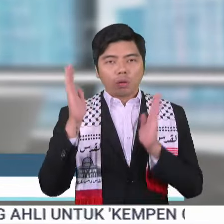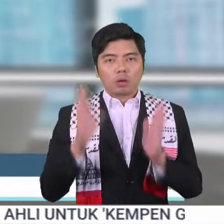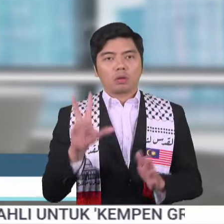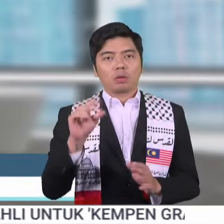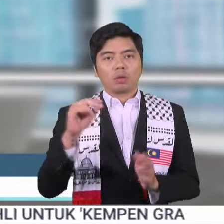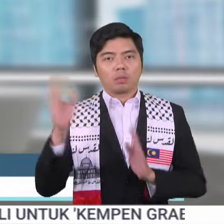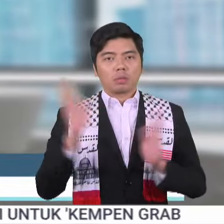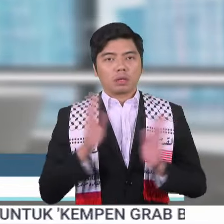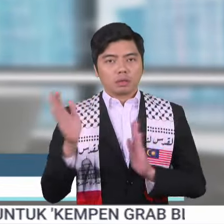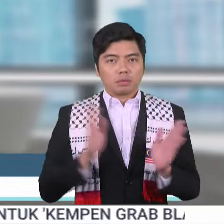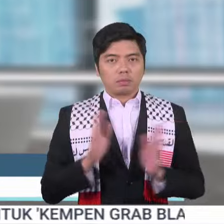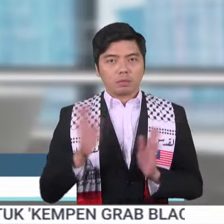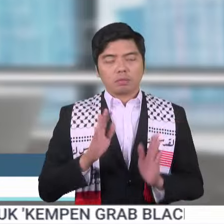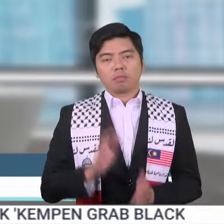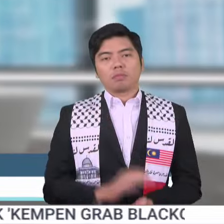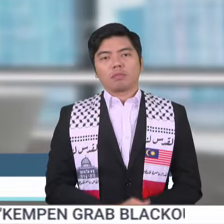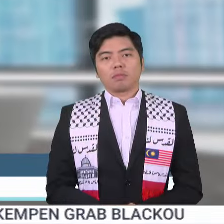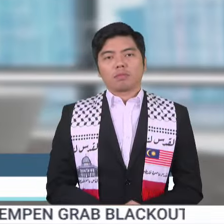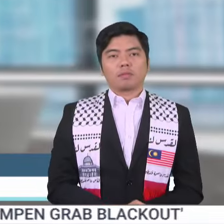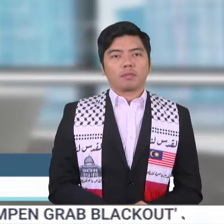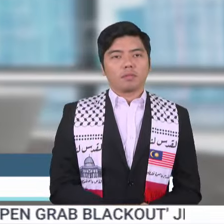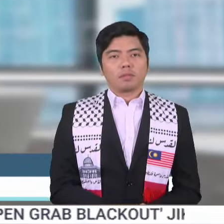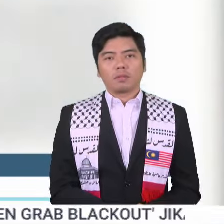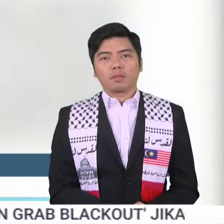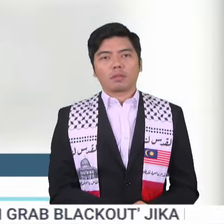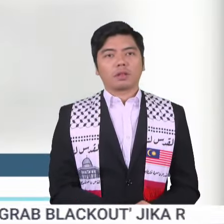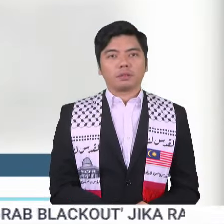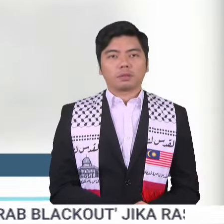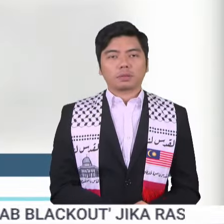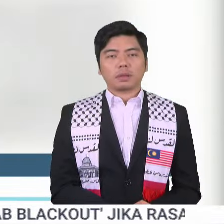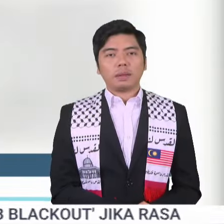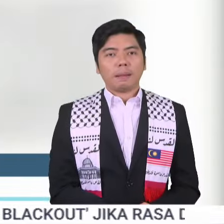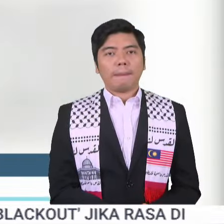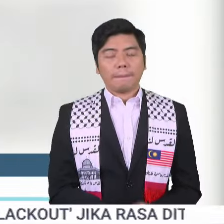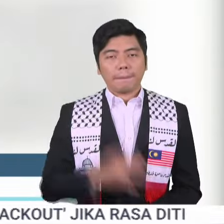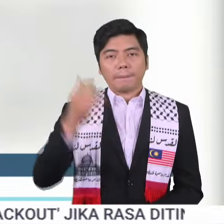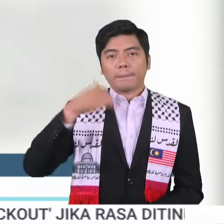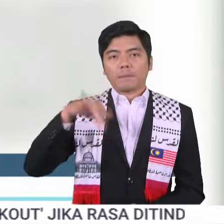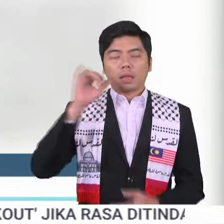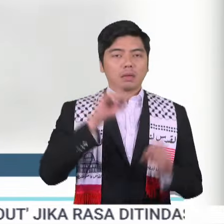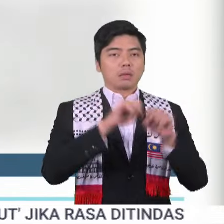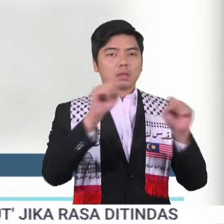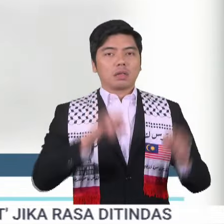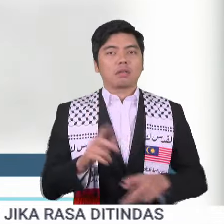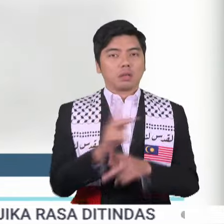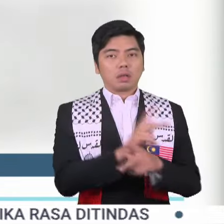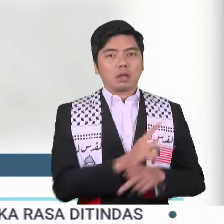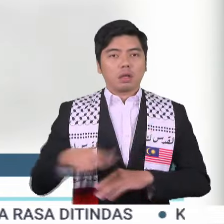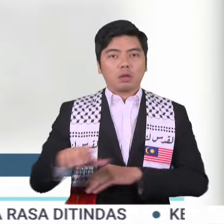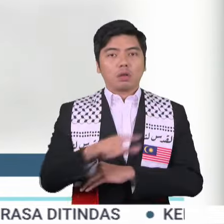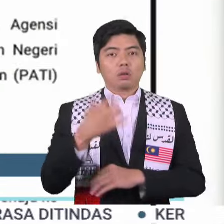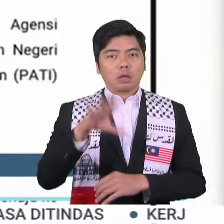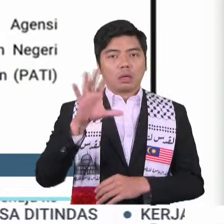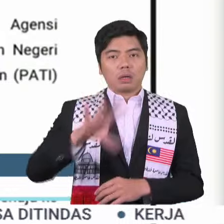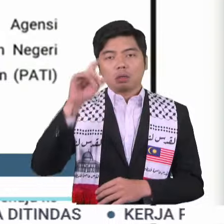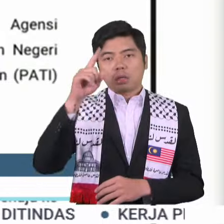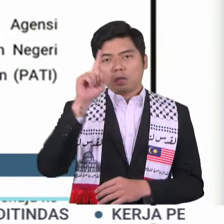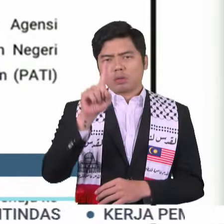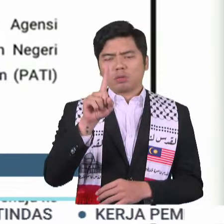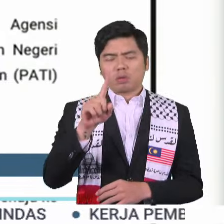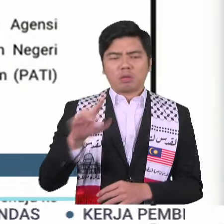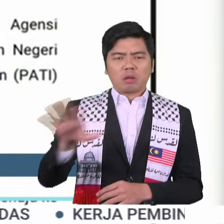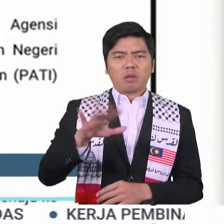kegiatan tidak bertanggungjawab itu dan semalam sistem pengawasan laut berjaya mengesan satu konteks